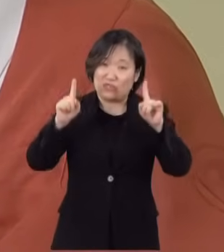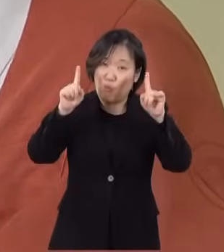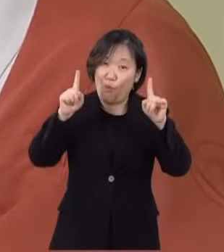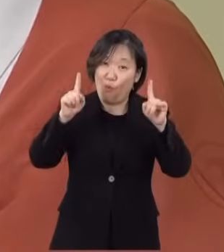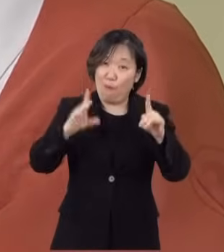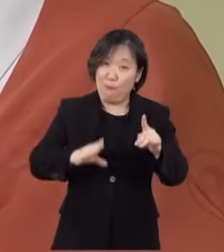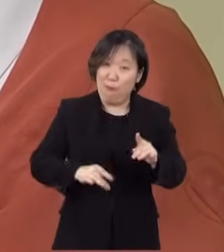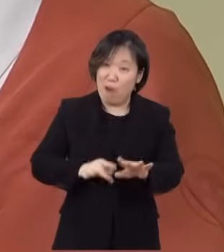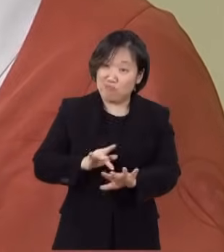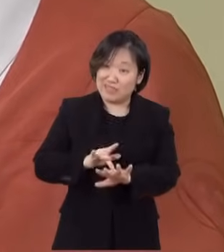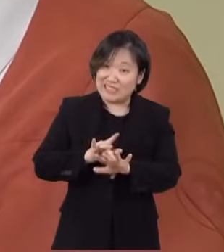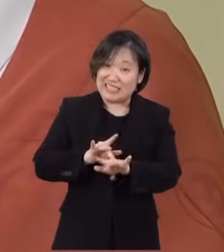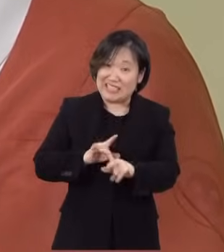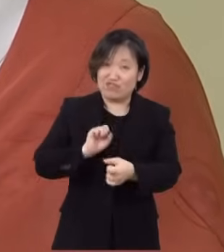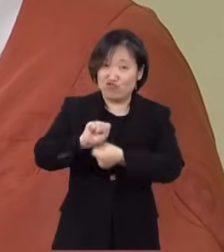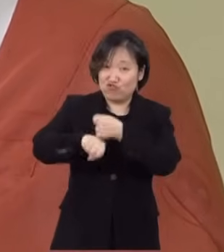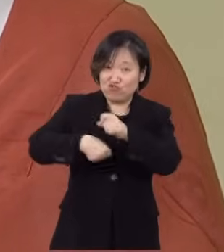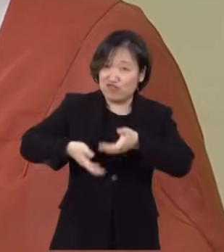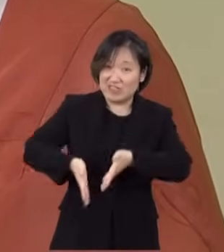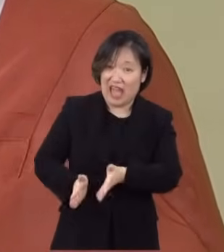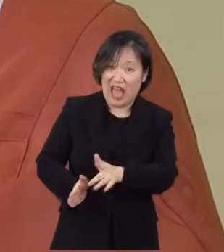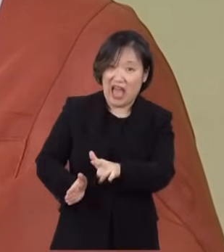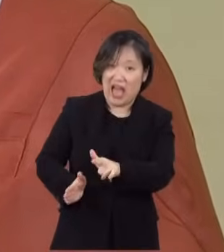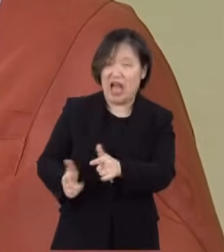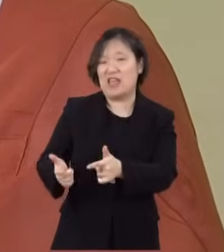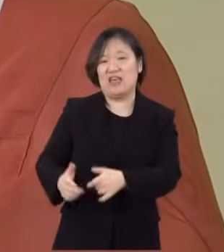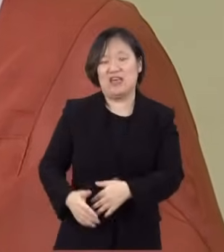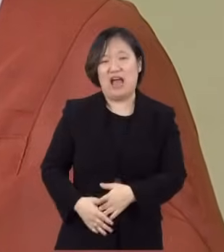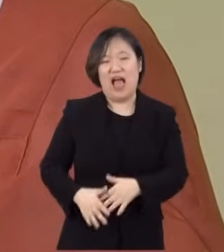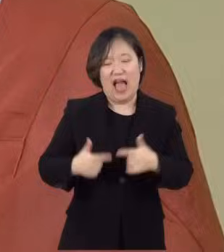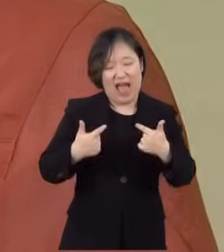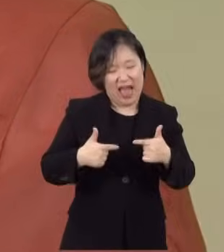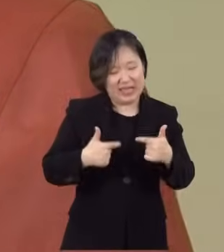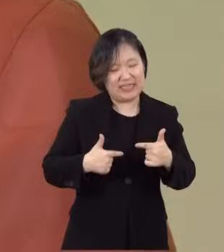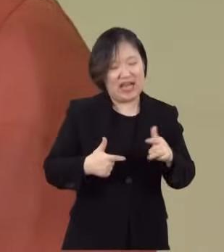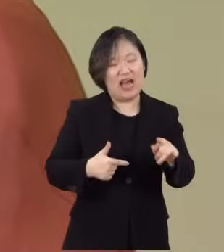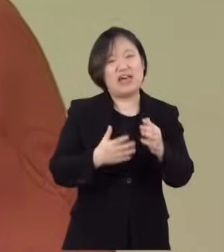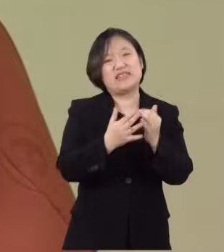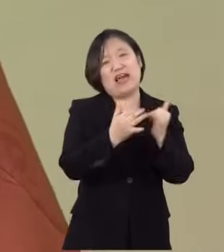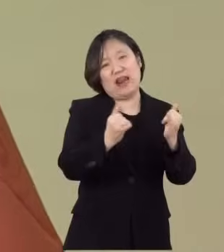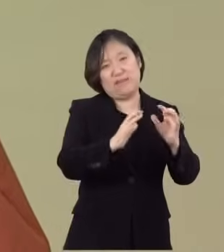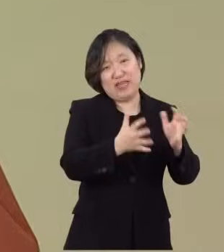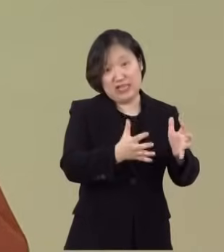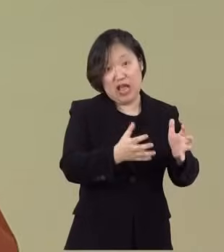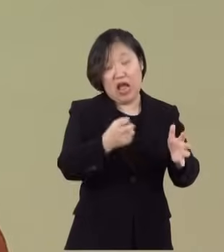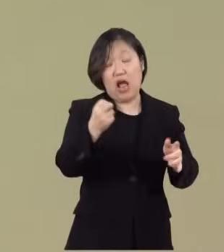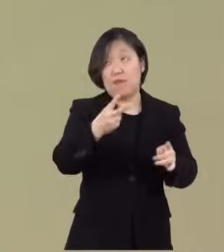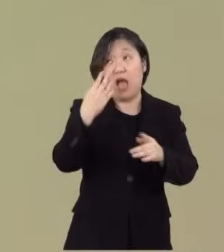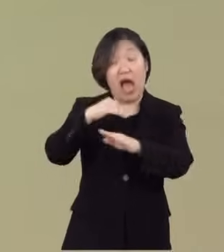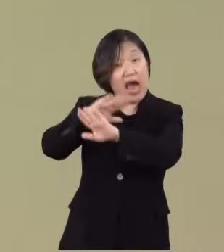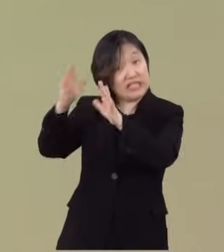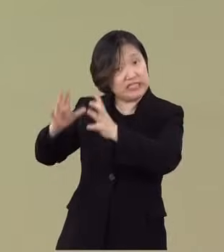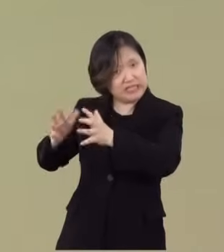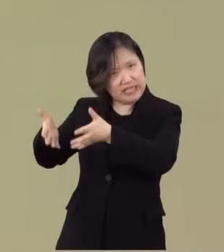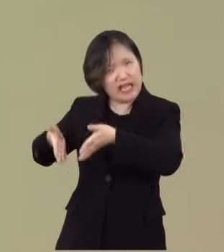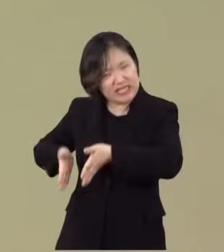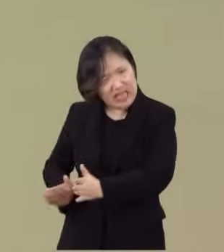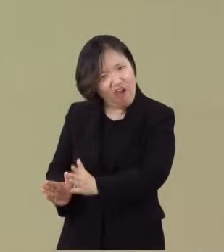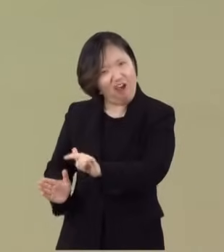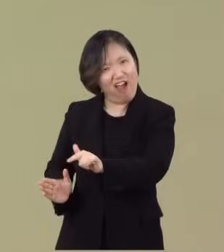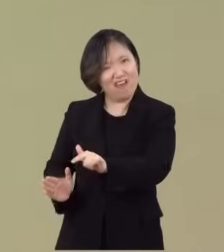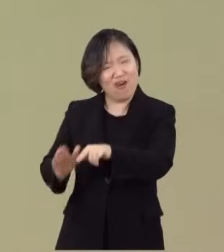것이고 항상 인간 생산과 하늘 세상에 태어나서 온갖